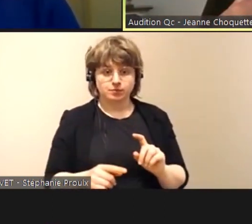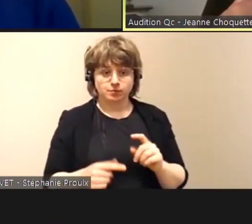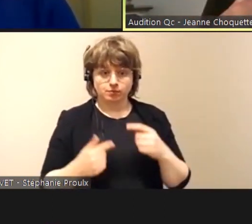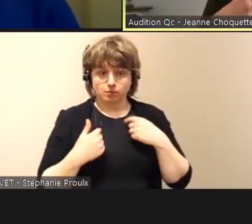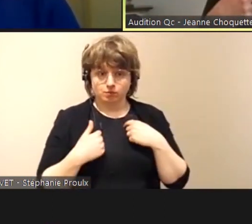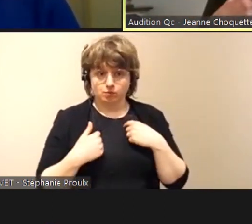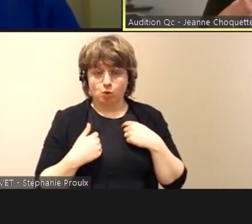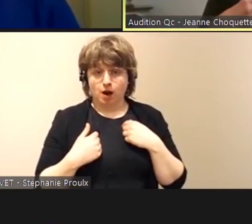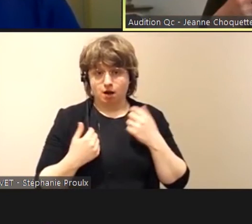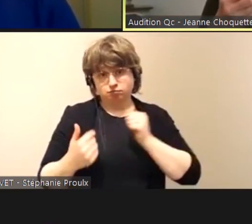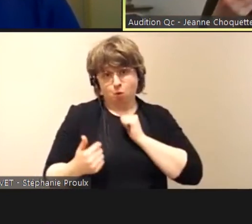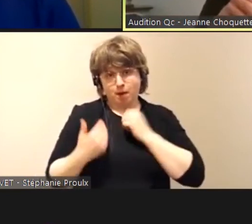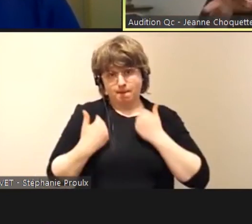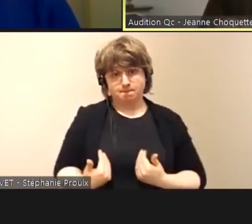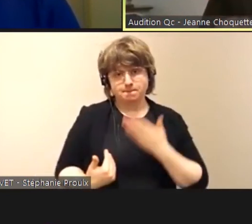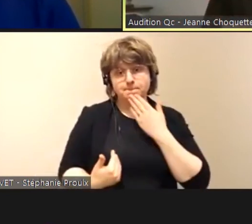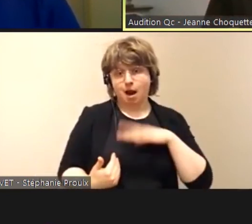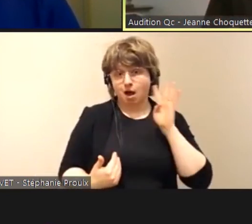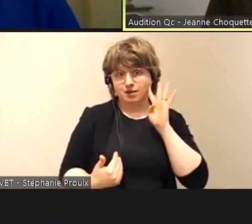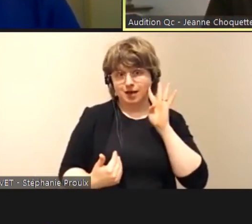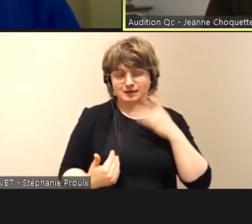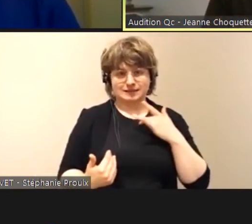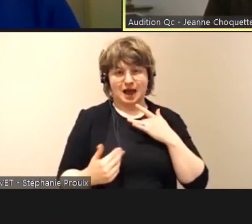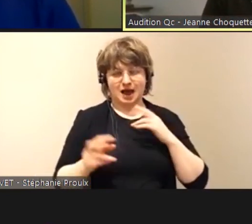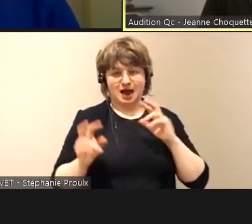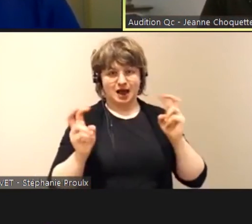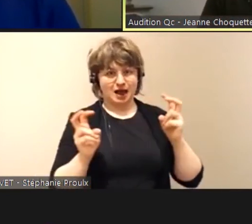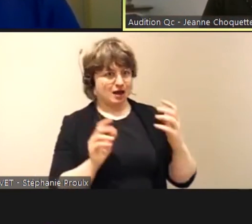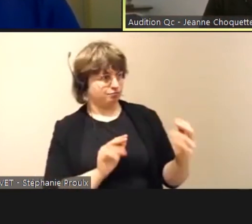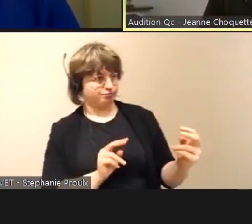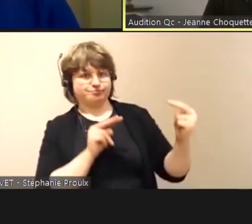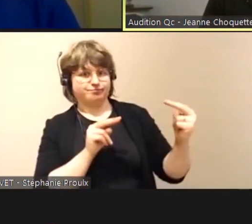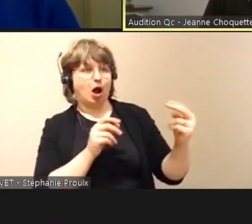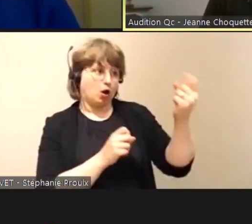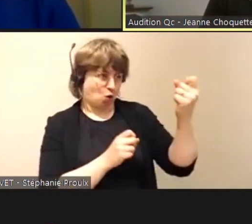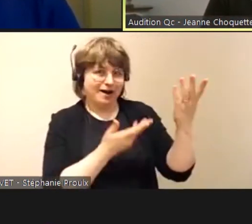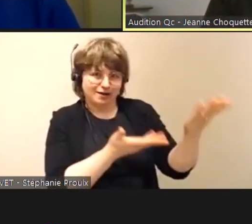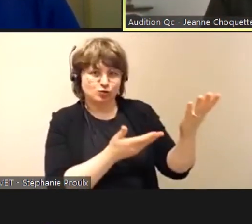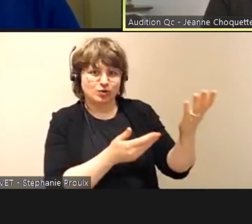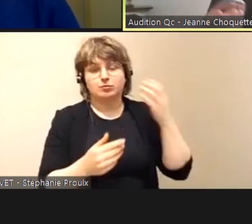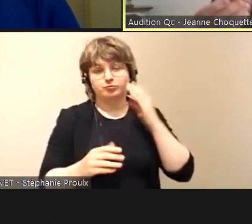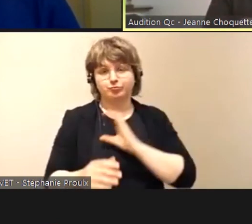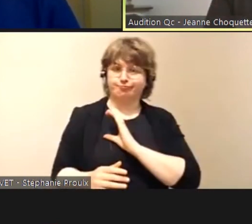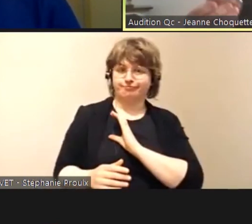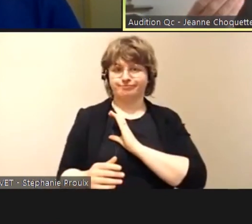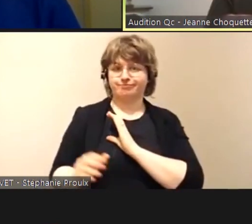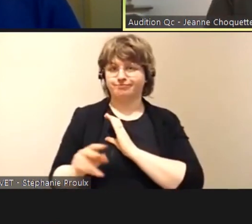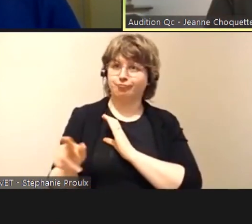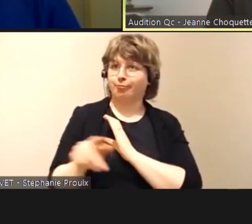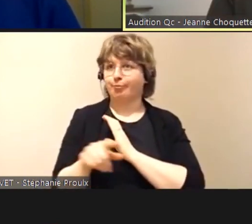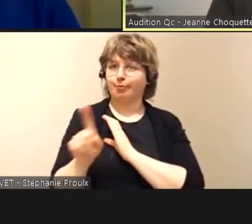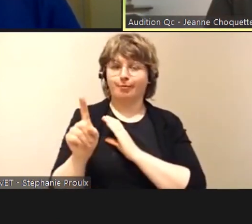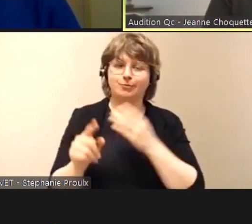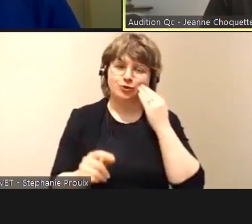je trouve, comme personne malentendante, ça casse la glace. C'est sûr que ce n'est pas tout le monde qui veut se promener avec ça comme ça, là, mais on peut l'avoir dans